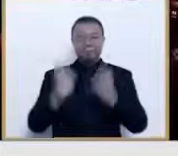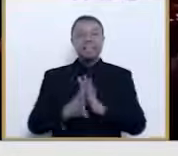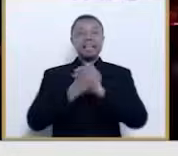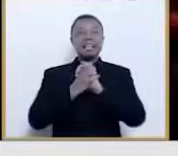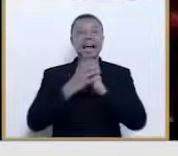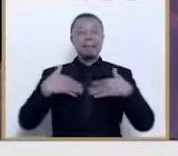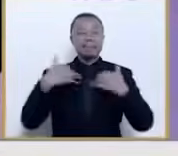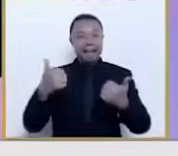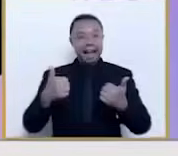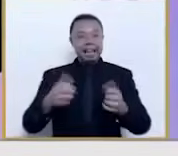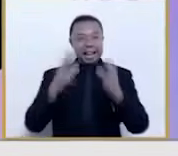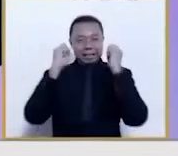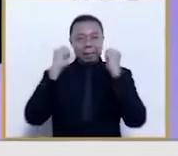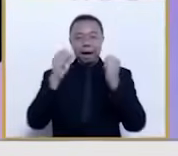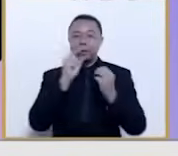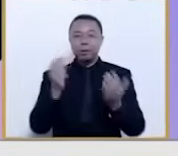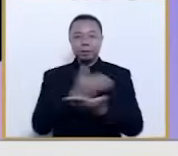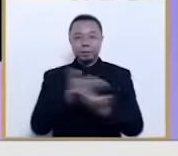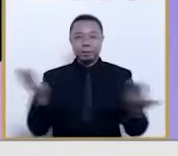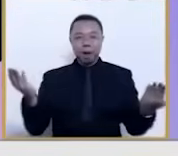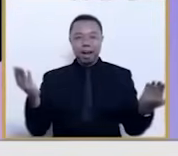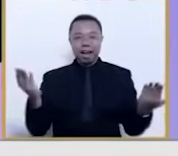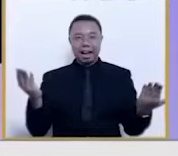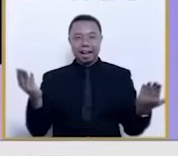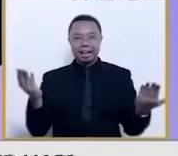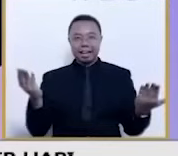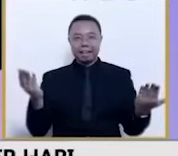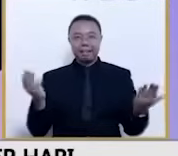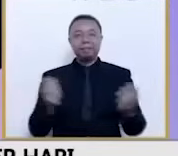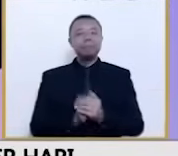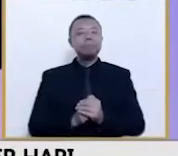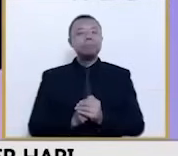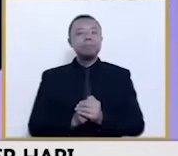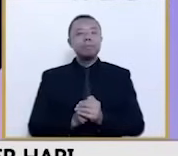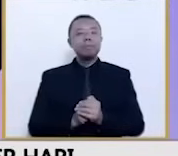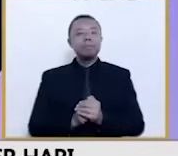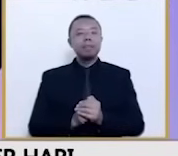Salam sehat dan semangat untuk kita semua.